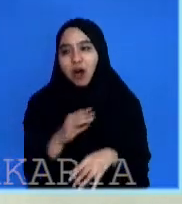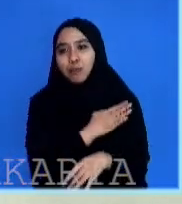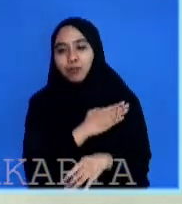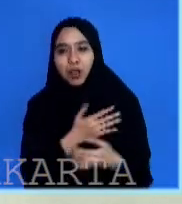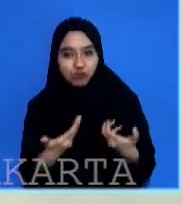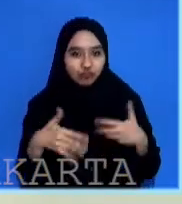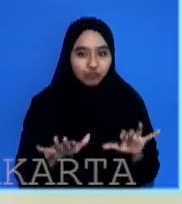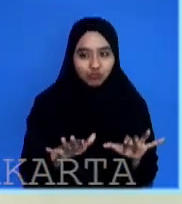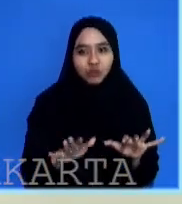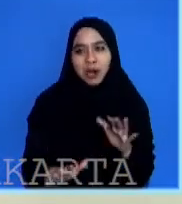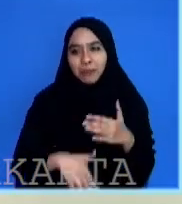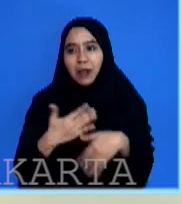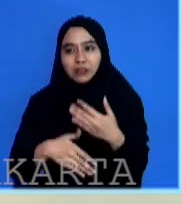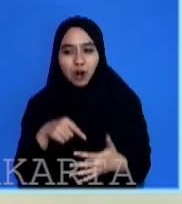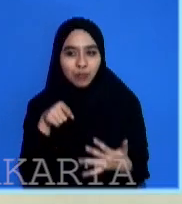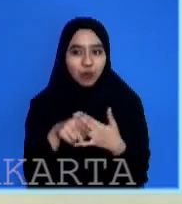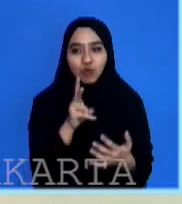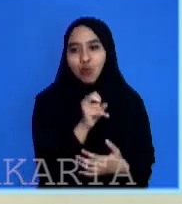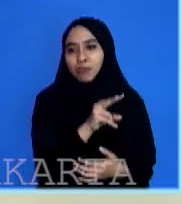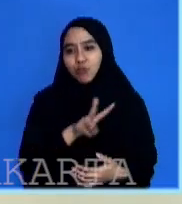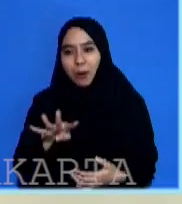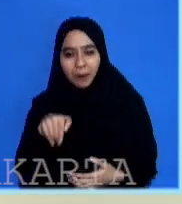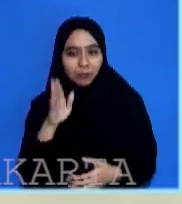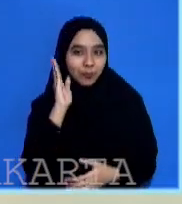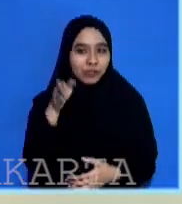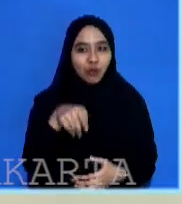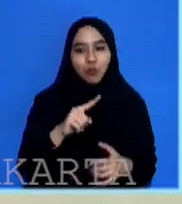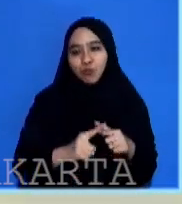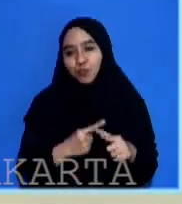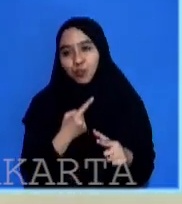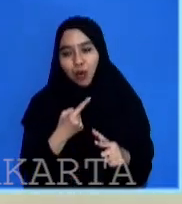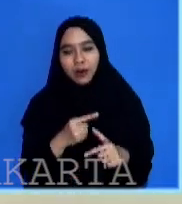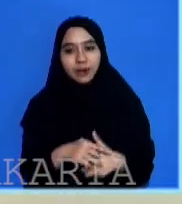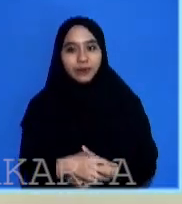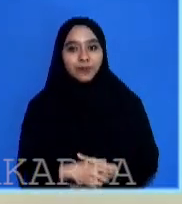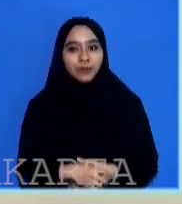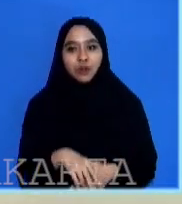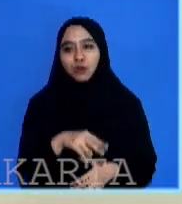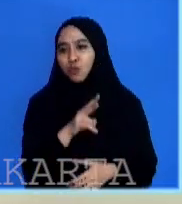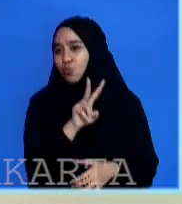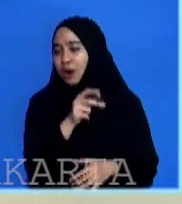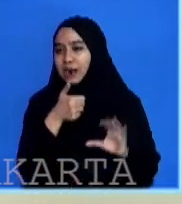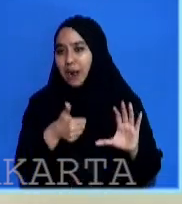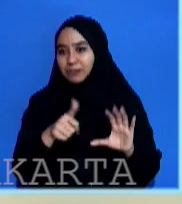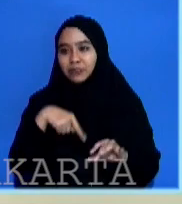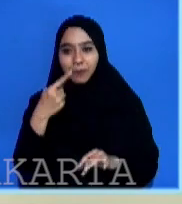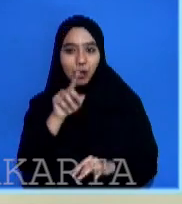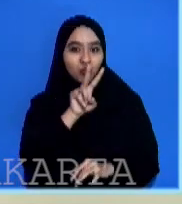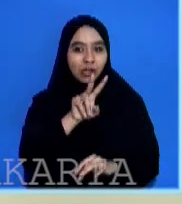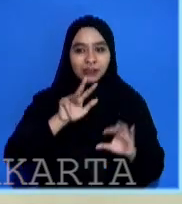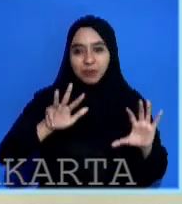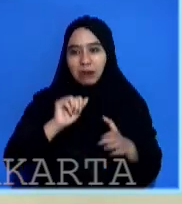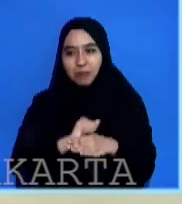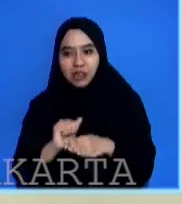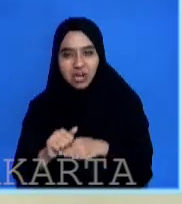di pemilu 2024 besok setelah dimulai tanggal 26 sampai 29 itu adanya Bimtek